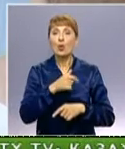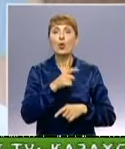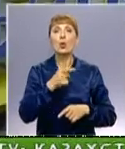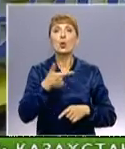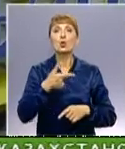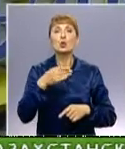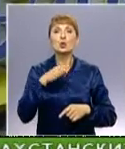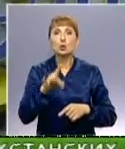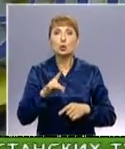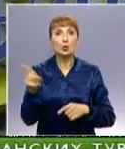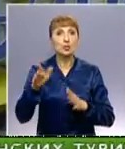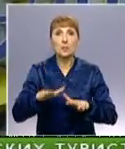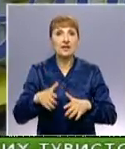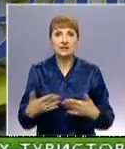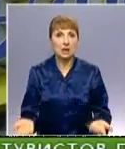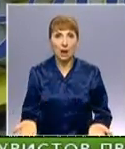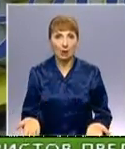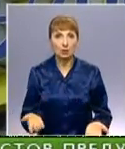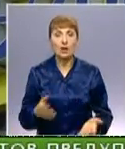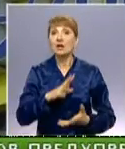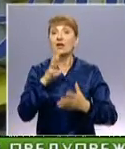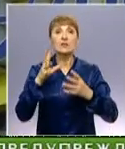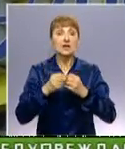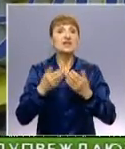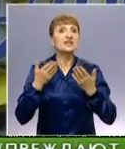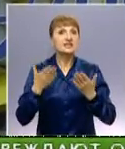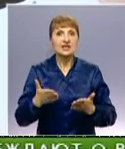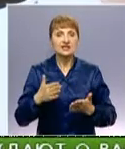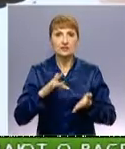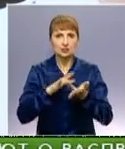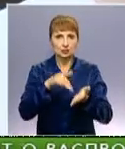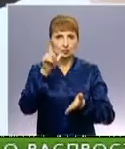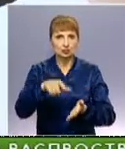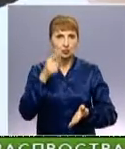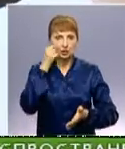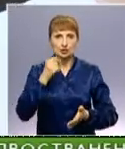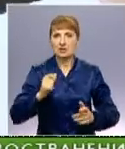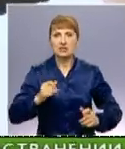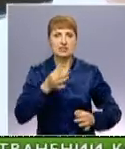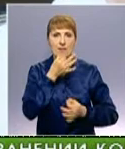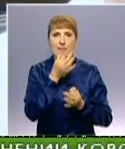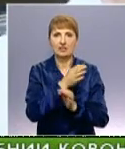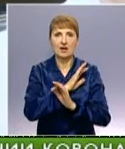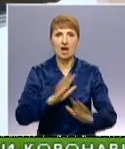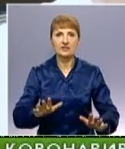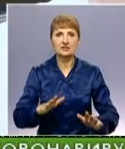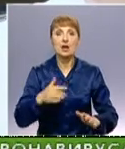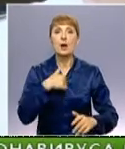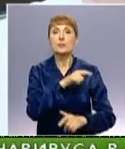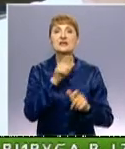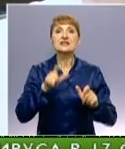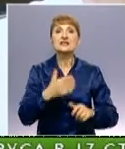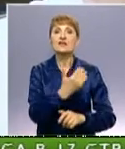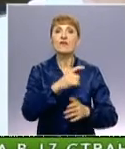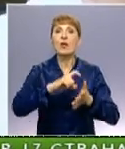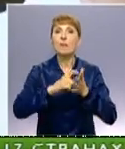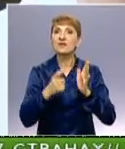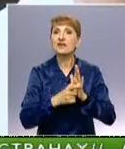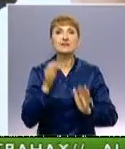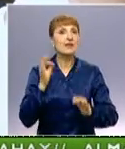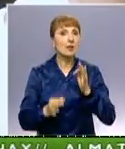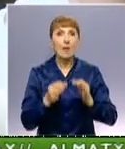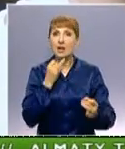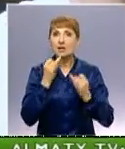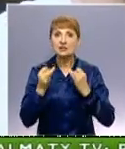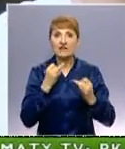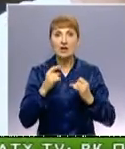мест для Калиевых не нашлось. Такой расклад дел, естественно, туристу не понравился. Мы сидели в его кабинете, разговаривали, нормально все вроде.